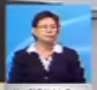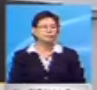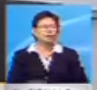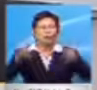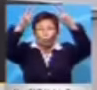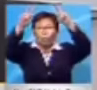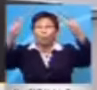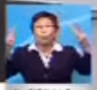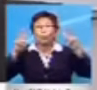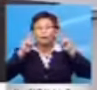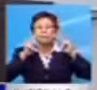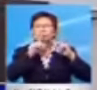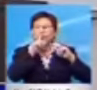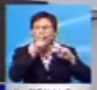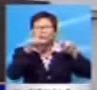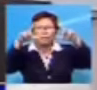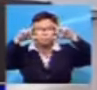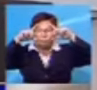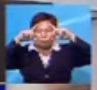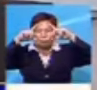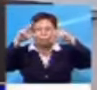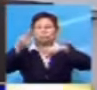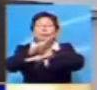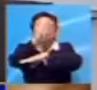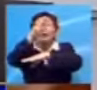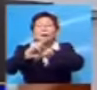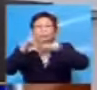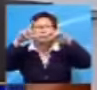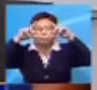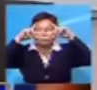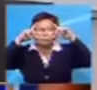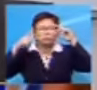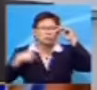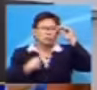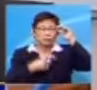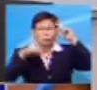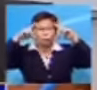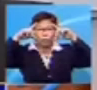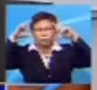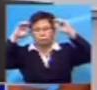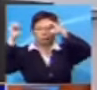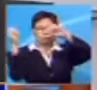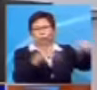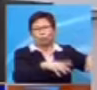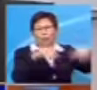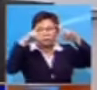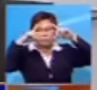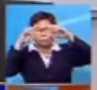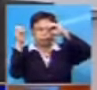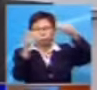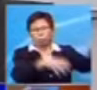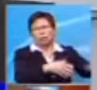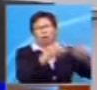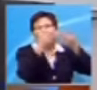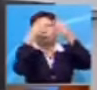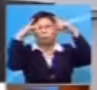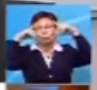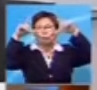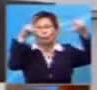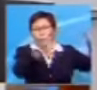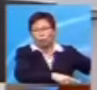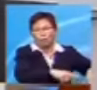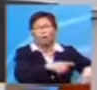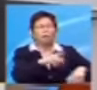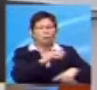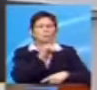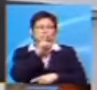tu memang dia pakai tudunglah lepas tu kita Bukalah tudung kita buka tudung